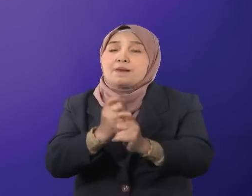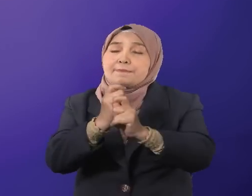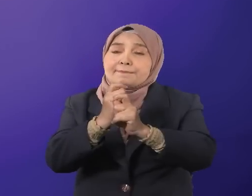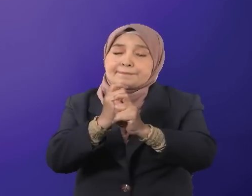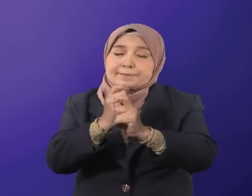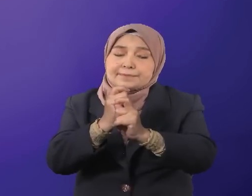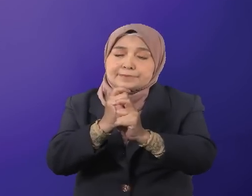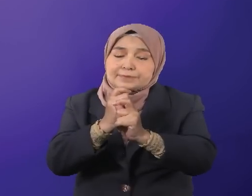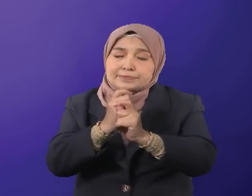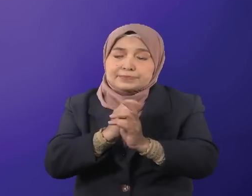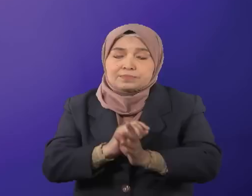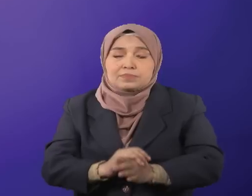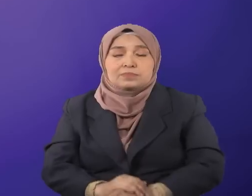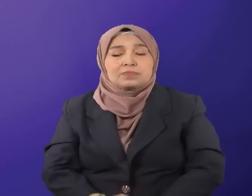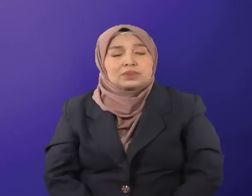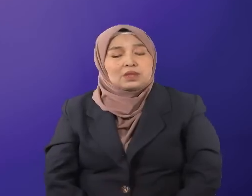الأنهار